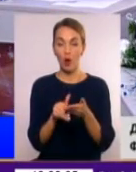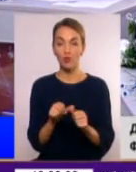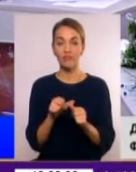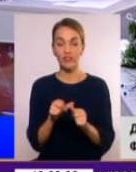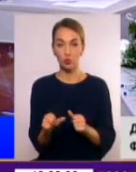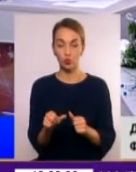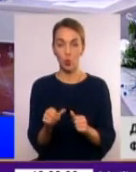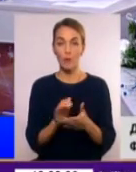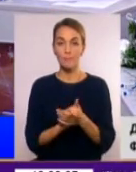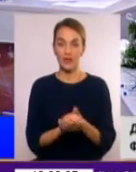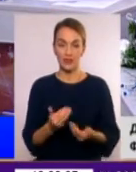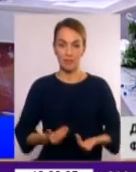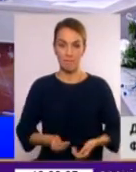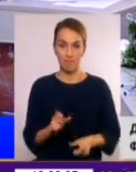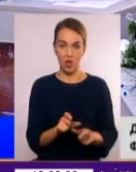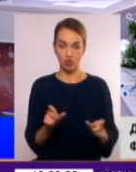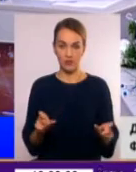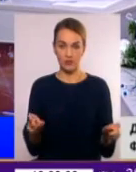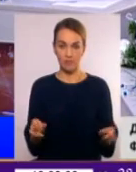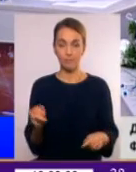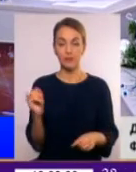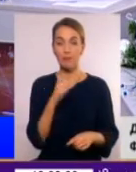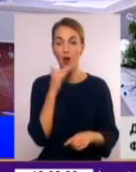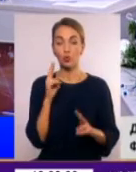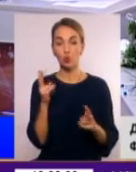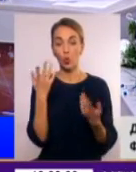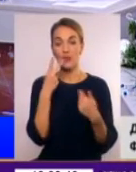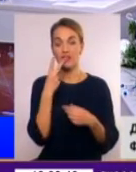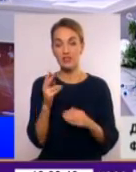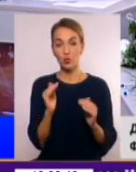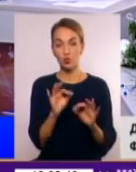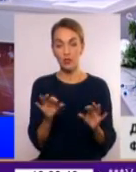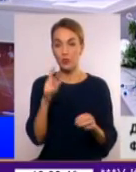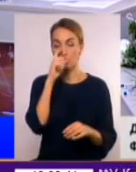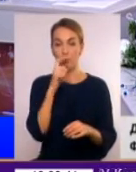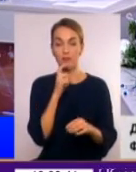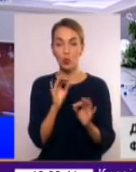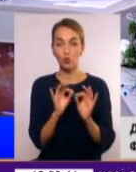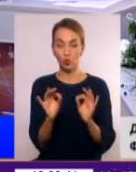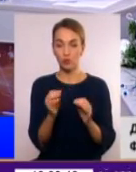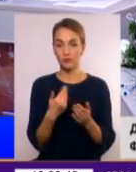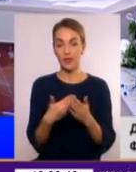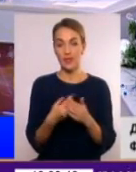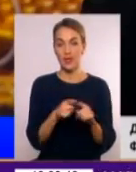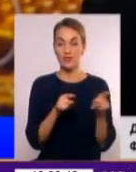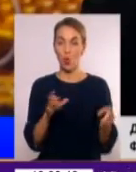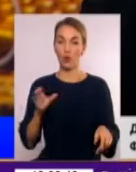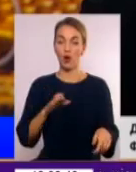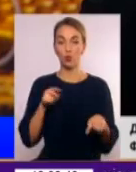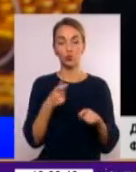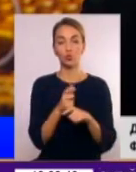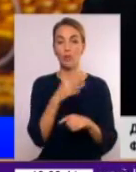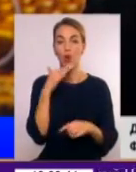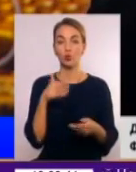виключно мирним мешканцям. І багато хто, коли дивиться сюжети, він не розуміє тонкості. Йому здається, що цей от олігарх, він тут дуже